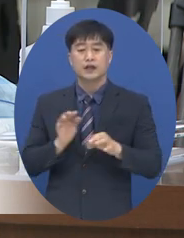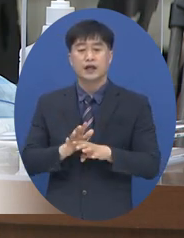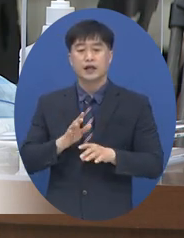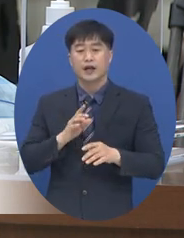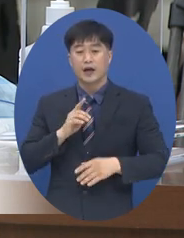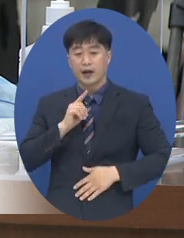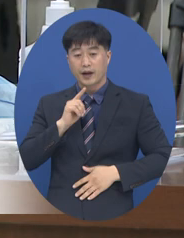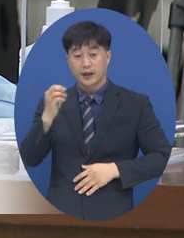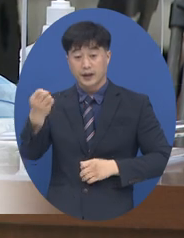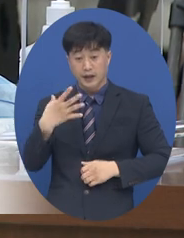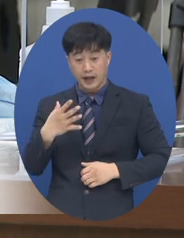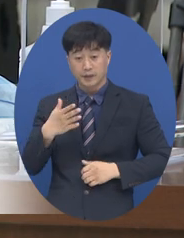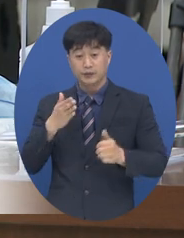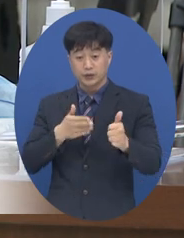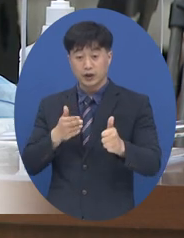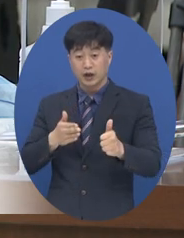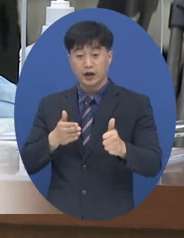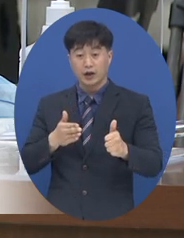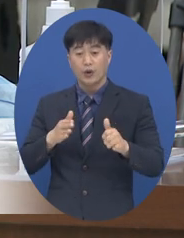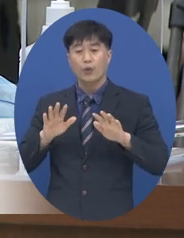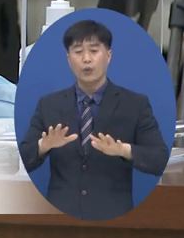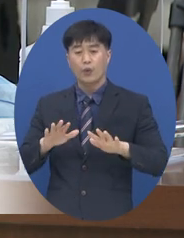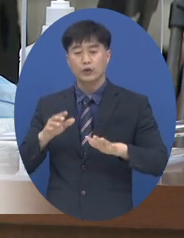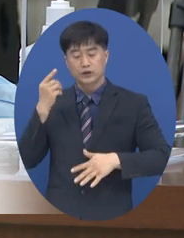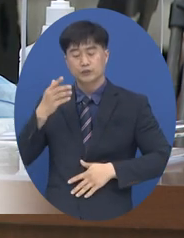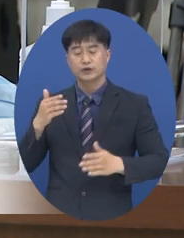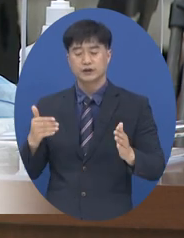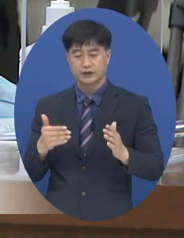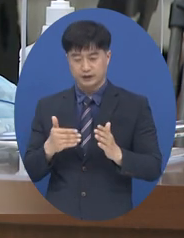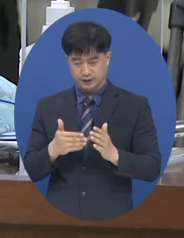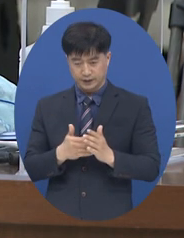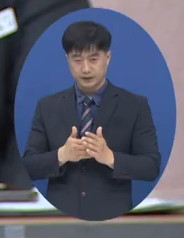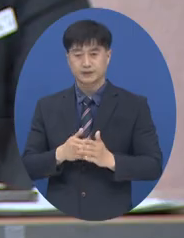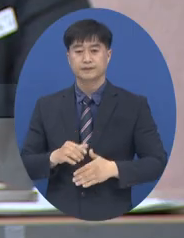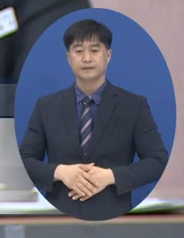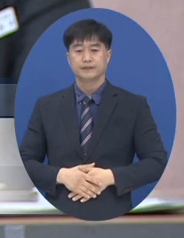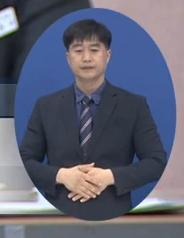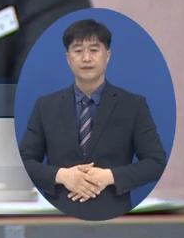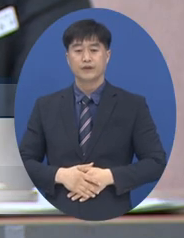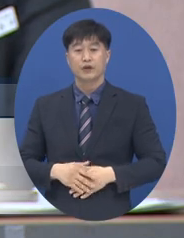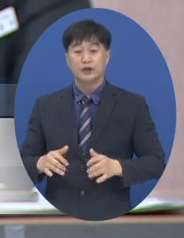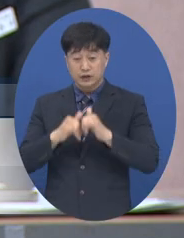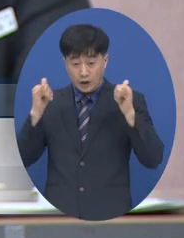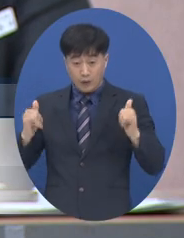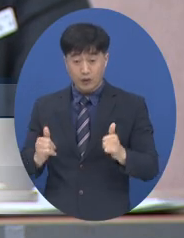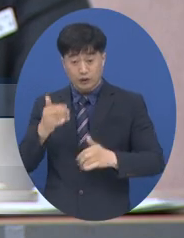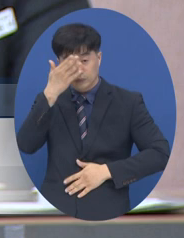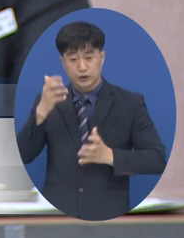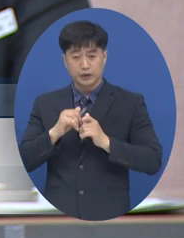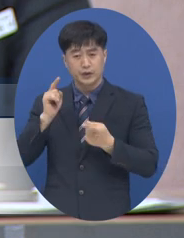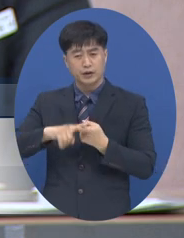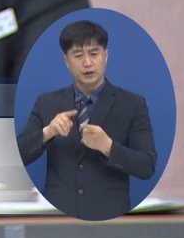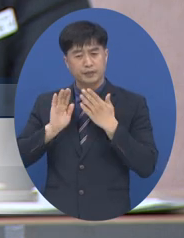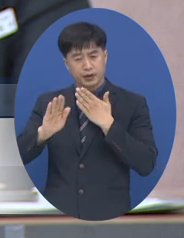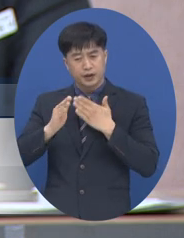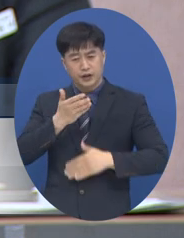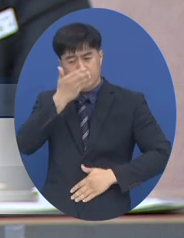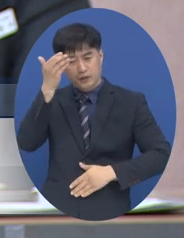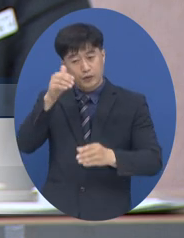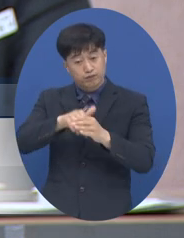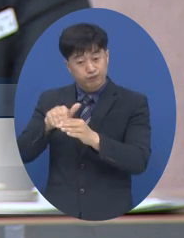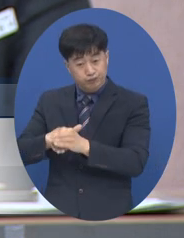말씀해 주시면서 오늘 그 주 유치를 마칠까 합니다 약간 우리 사회가 청년들의 대해서 미래와 희망을